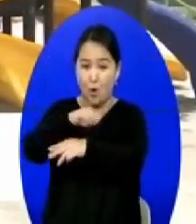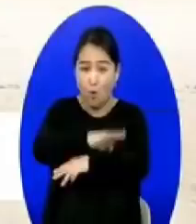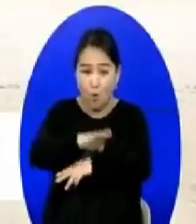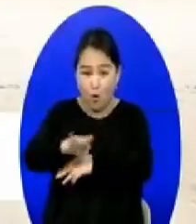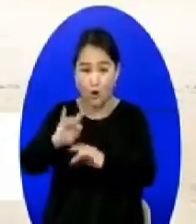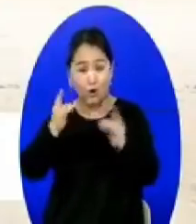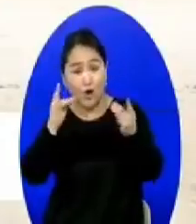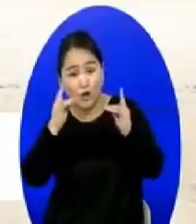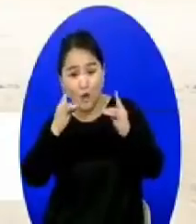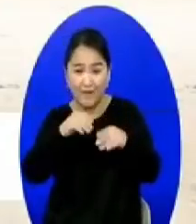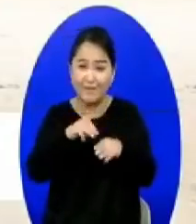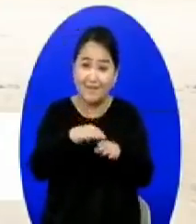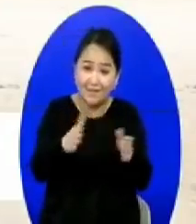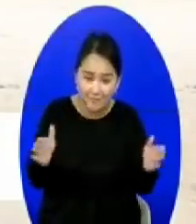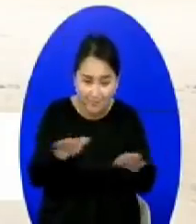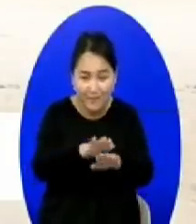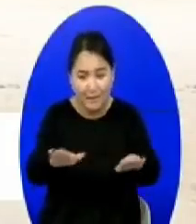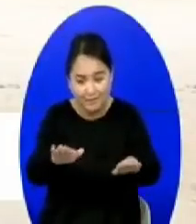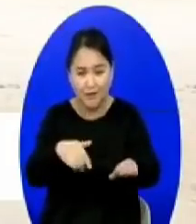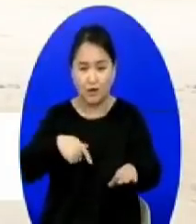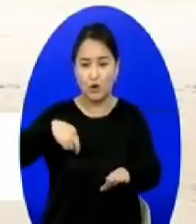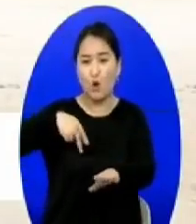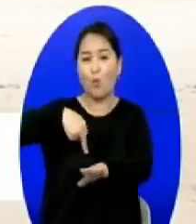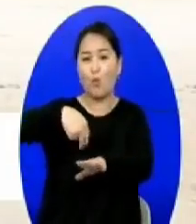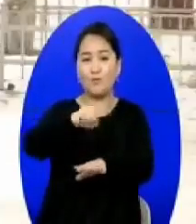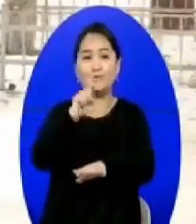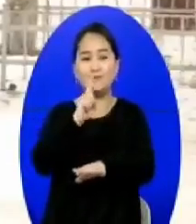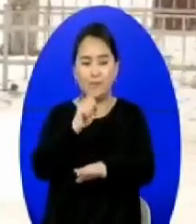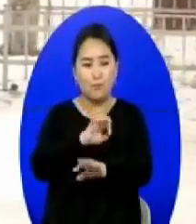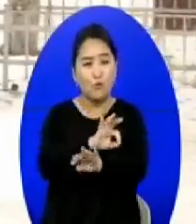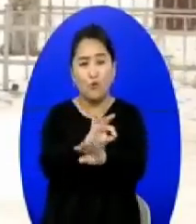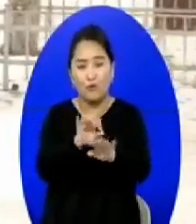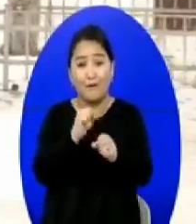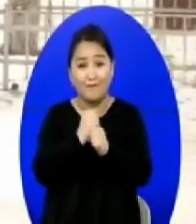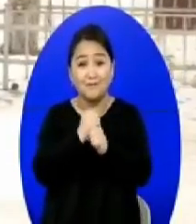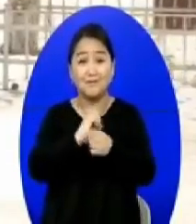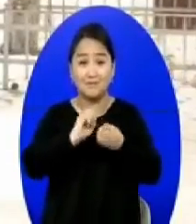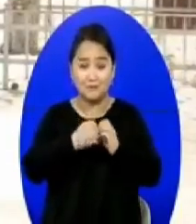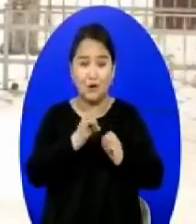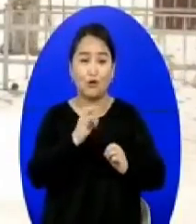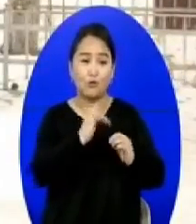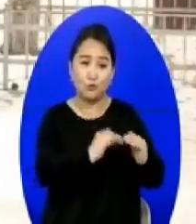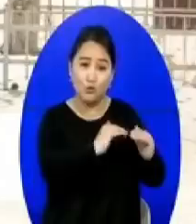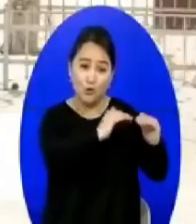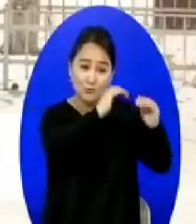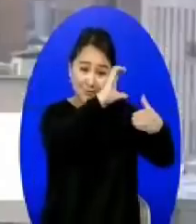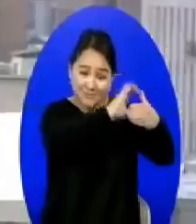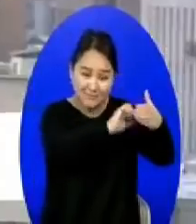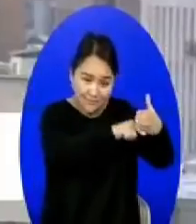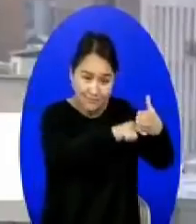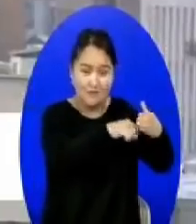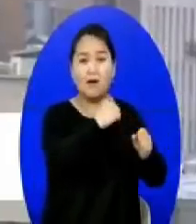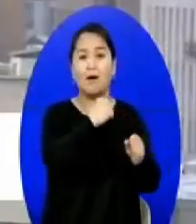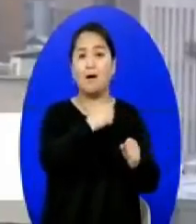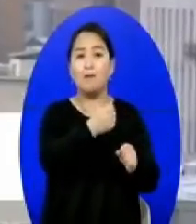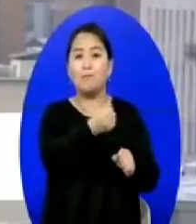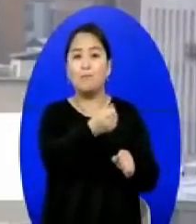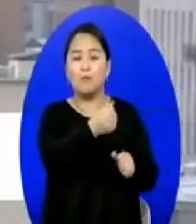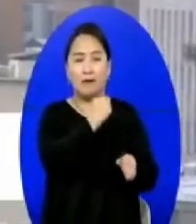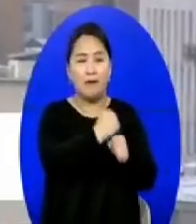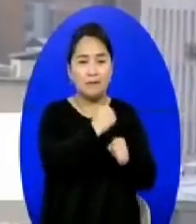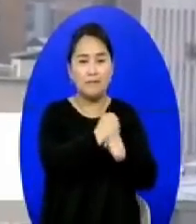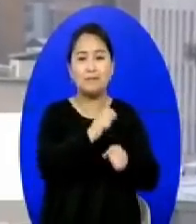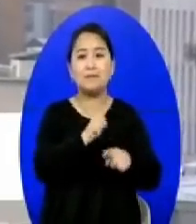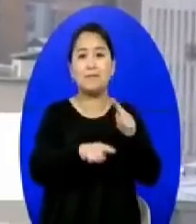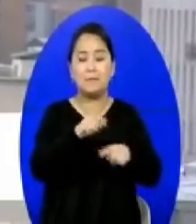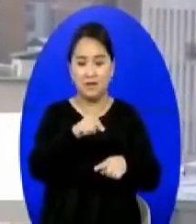талбай, ногоон байгууламж, явган хүний зам зэрэг ажлыг хийдэг. Орон нутгийн хөгжлийн сангийн хөрөнгөөр ямар ажил хийх тухай иргэдийн санал хүсэлтийг